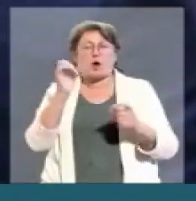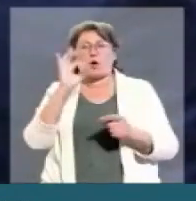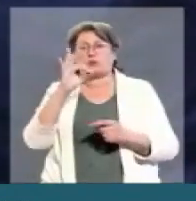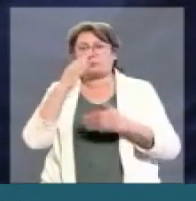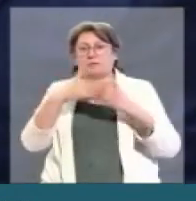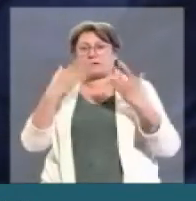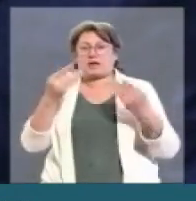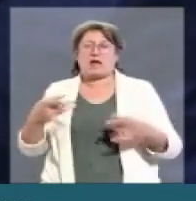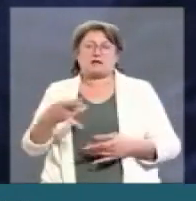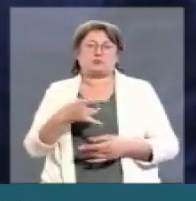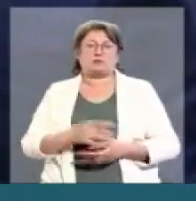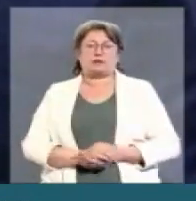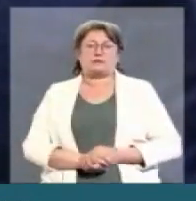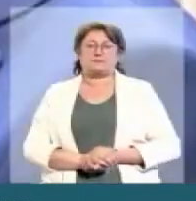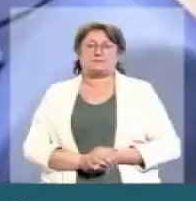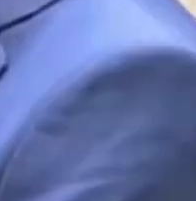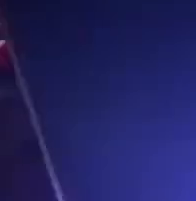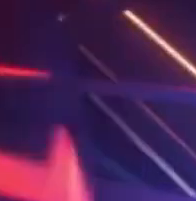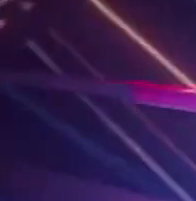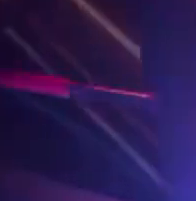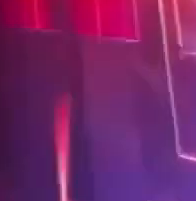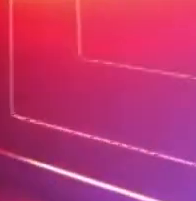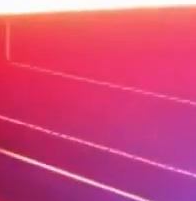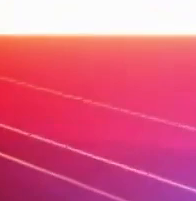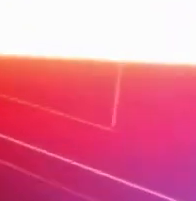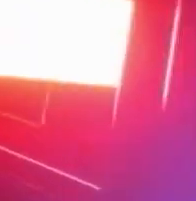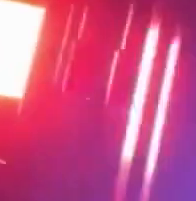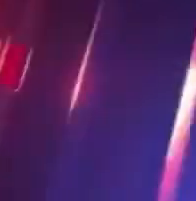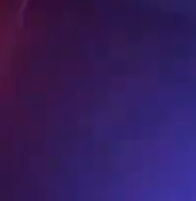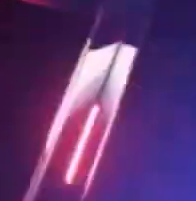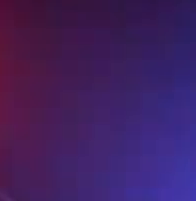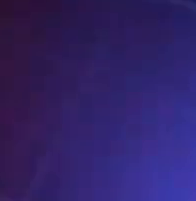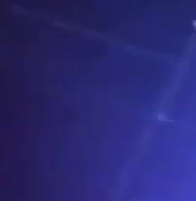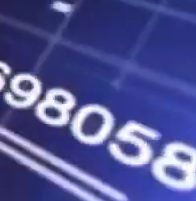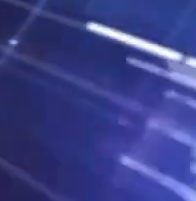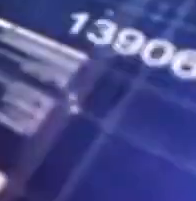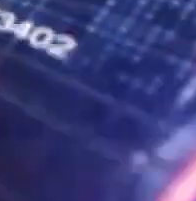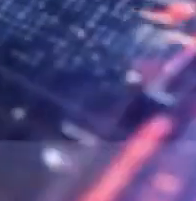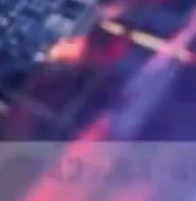в преддверии Дня Республики.